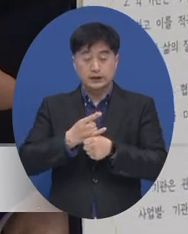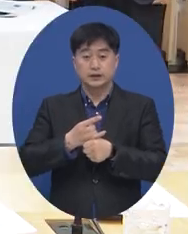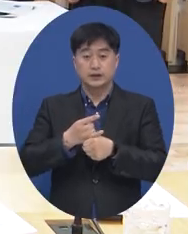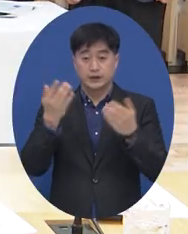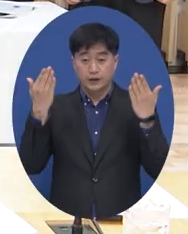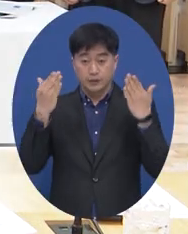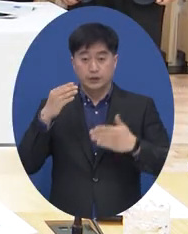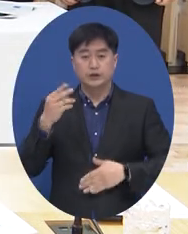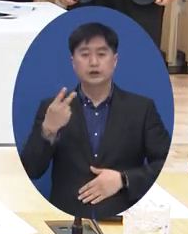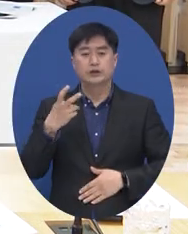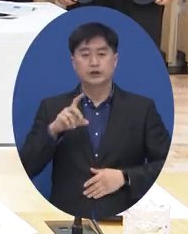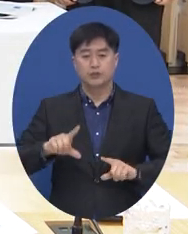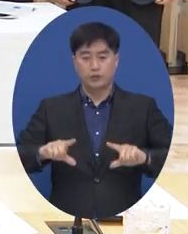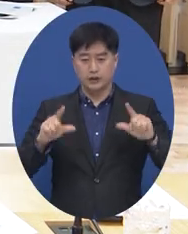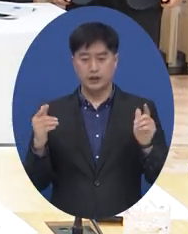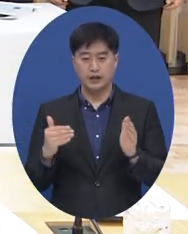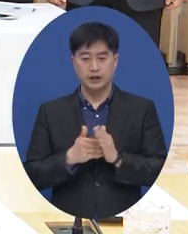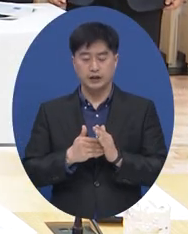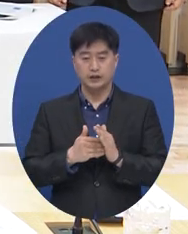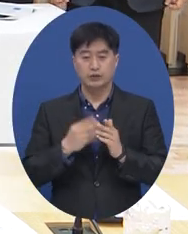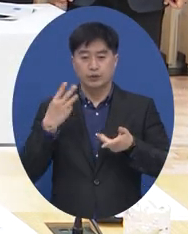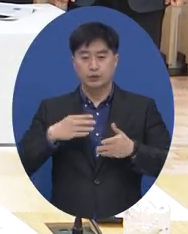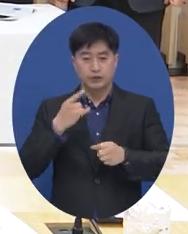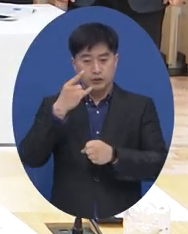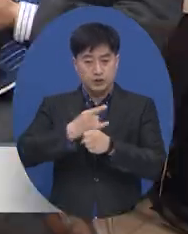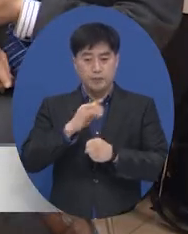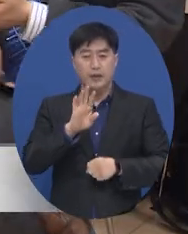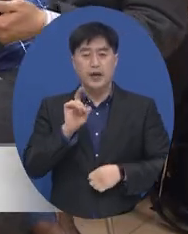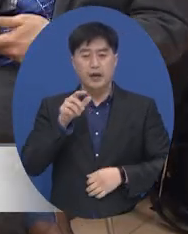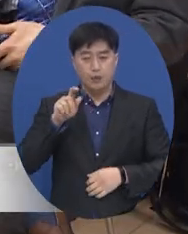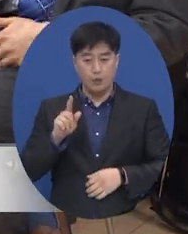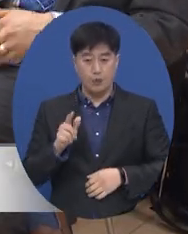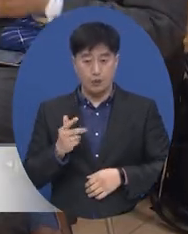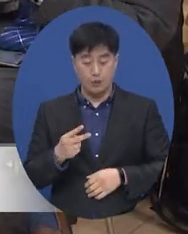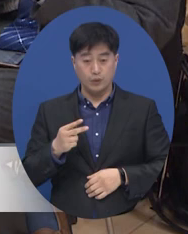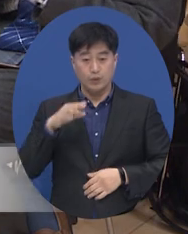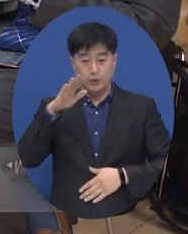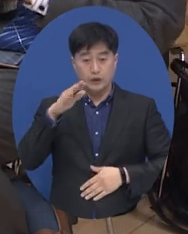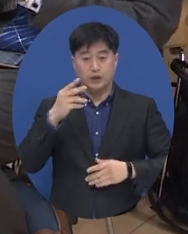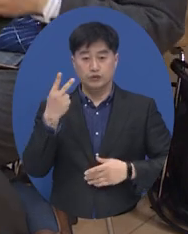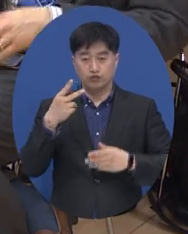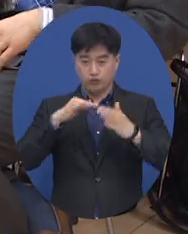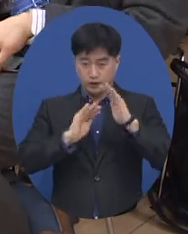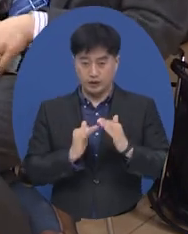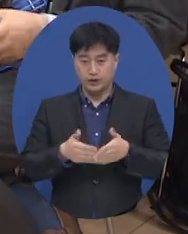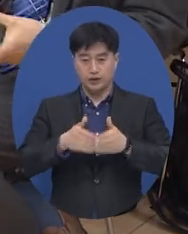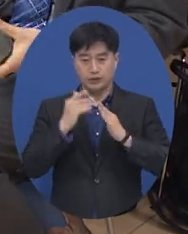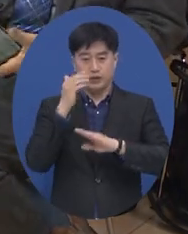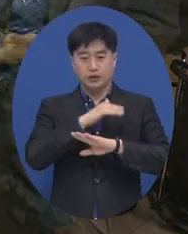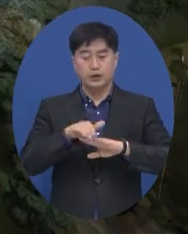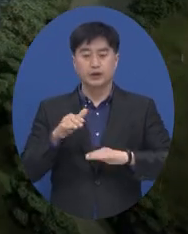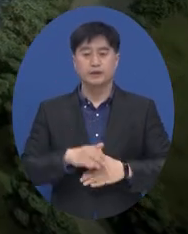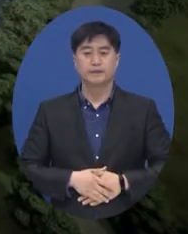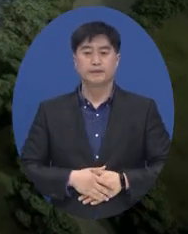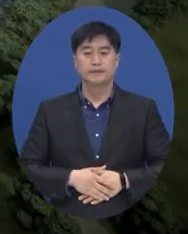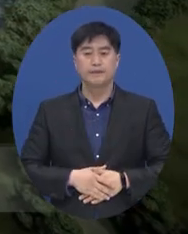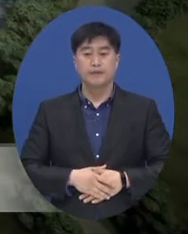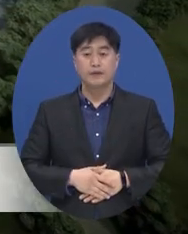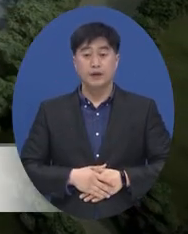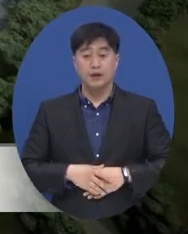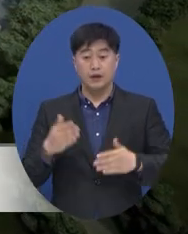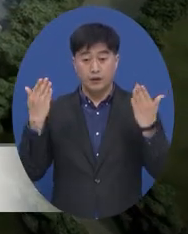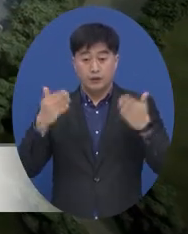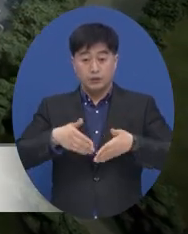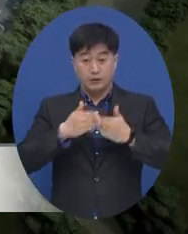캠퍼스는 2025년까지 경기도 시흥 105 신도시에 총 2단계를 거쳐 들어설 예정입니다.